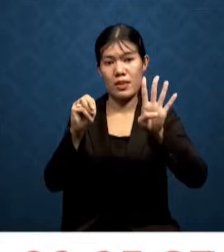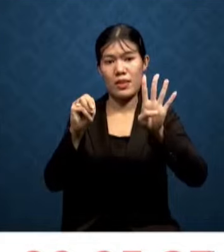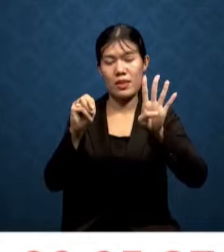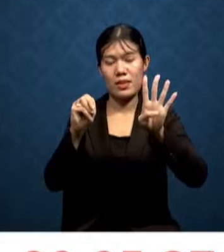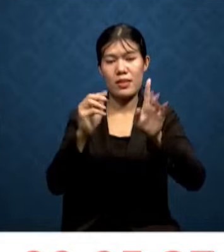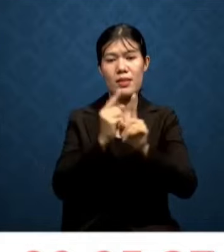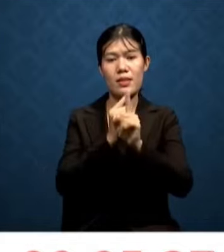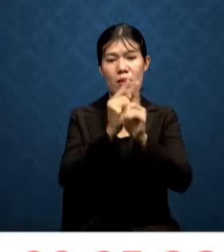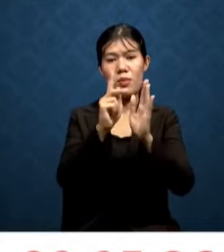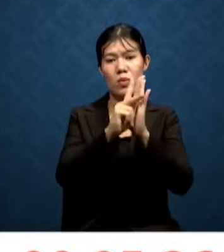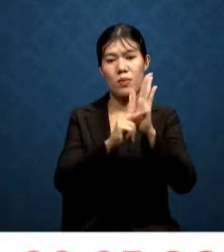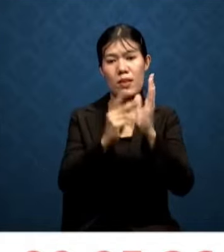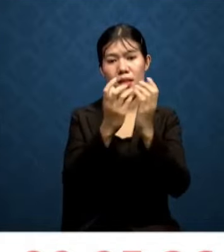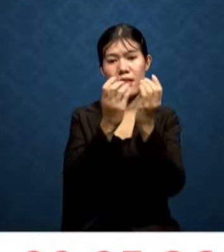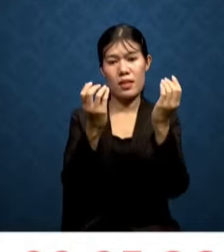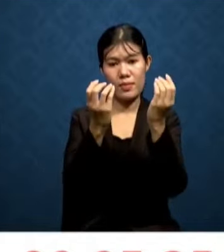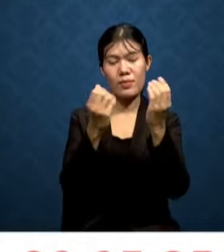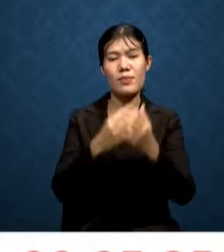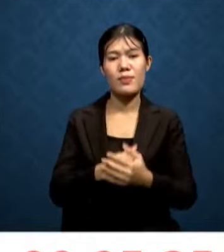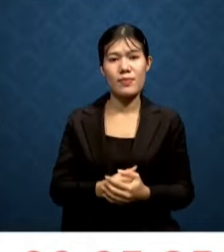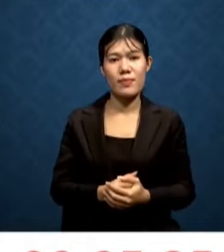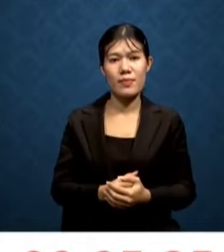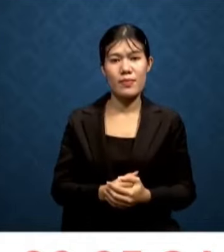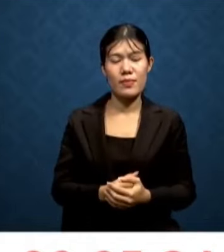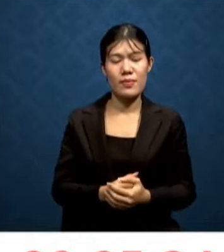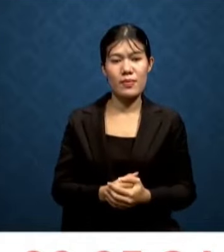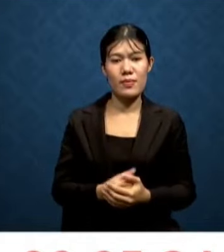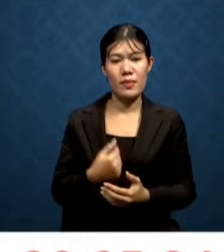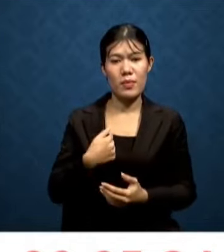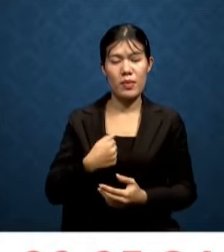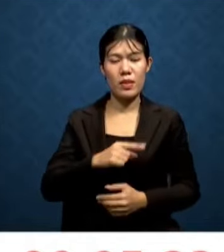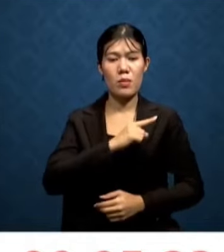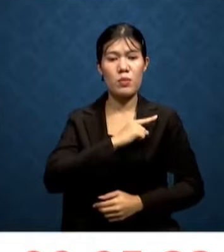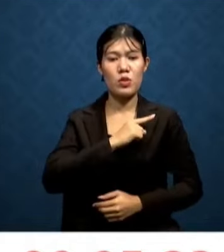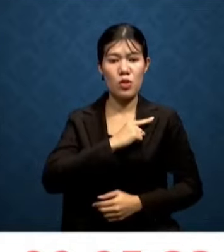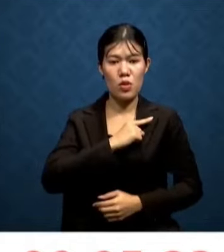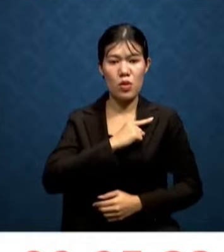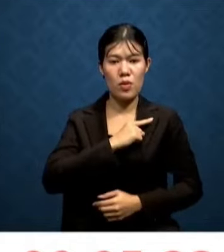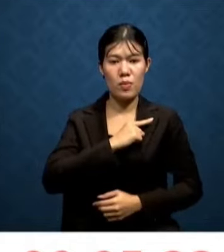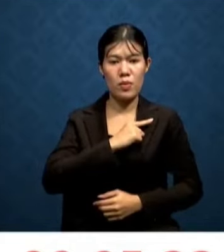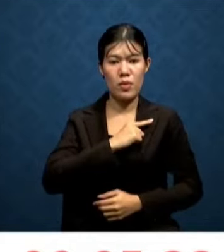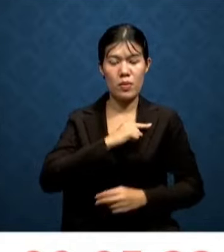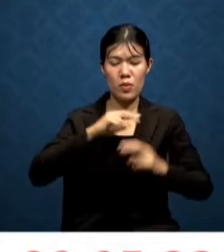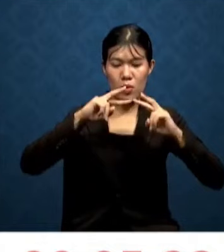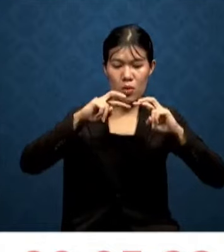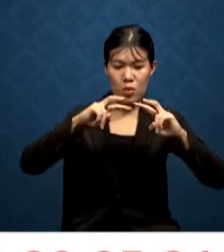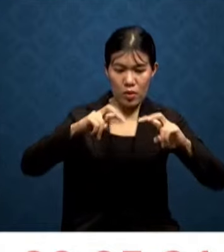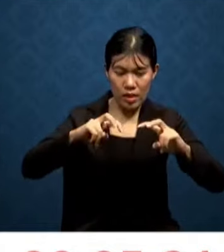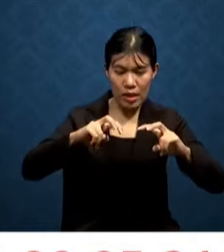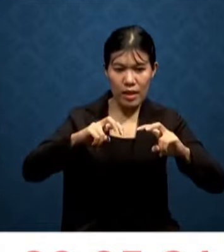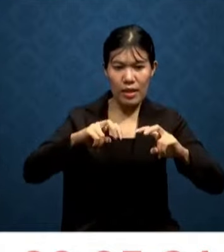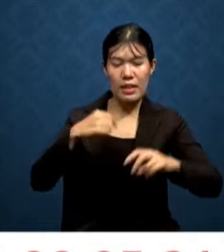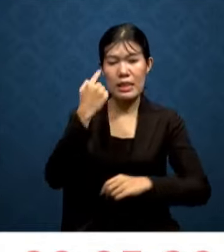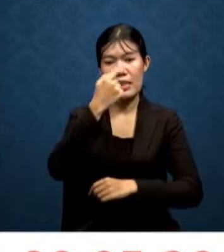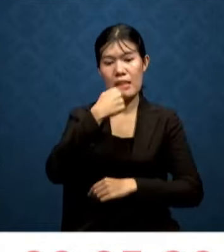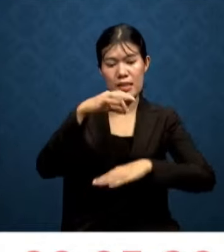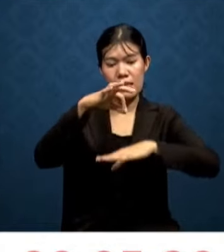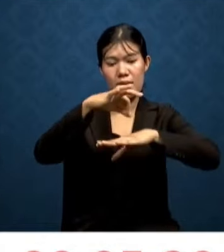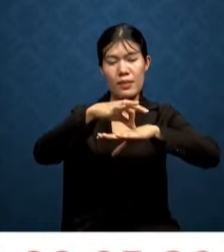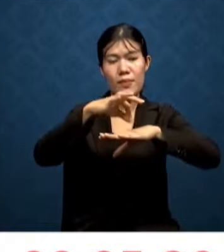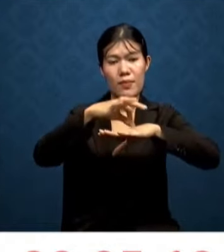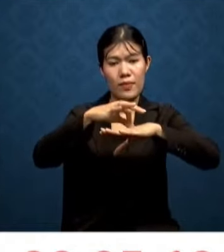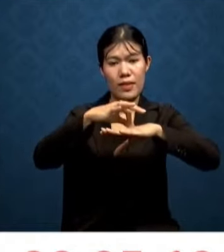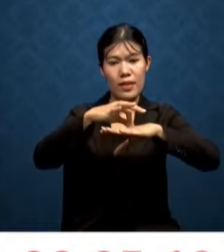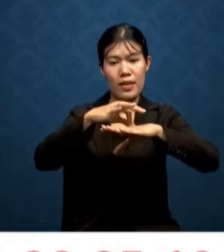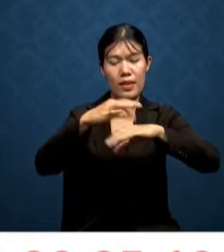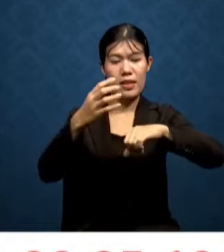คณะกรรมการป้องกันและปราบปรามทุจริตมีอำนาจที่ไต่สวนและมีความเห็นกรณีการกล่าวหาว่าผู้ดำรงตำแหน่งทางการเมืองตุลาการศาล